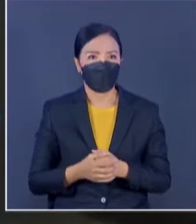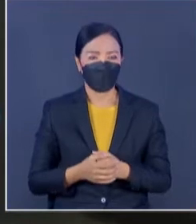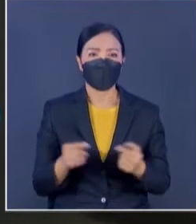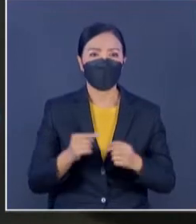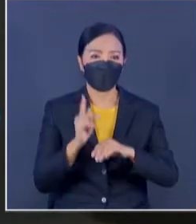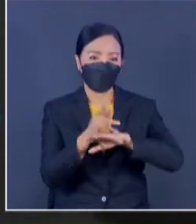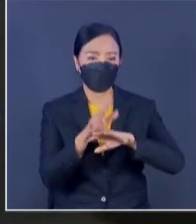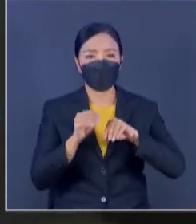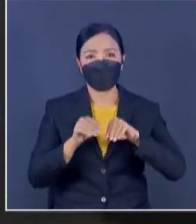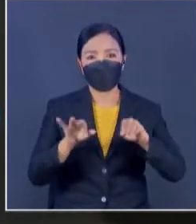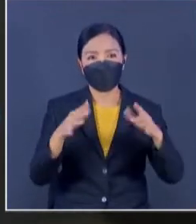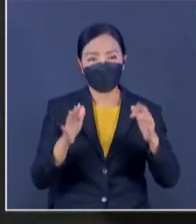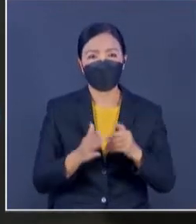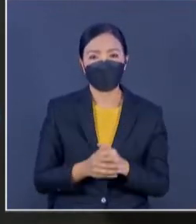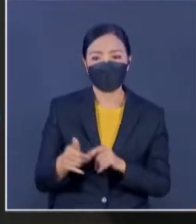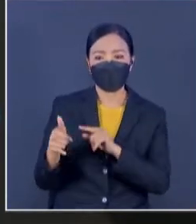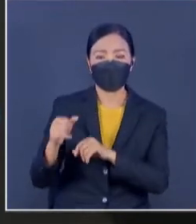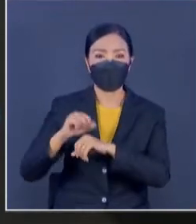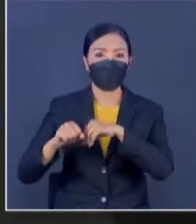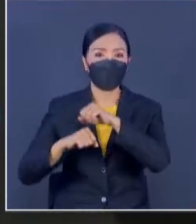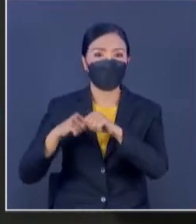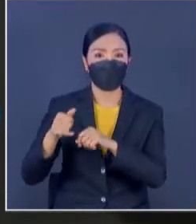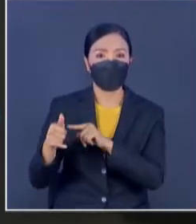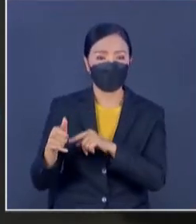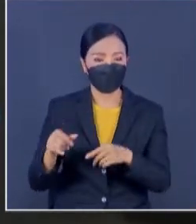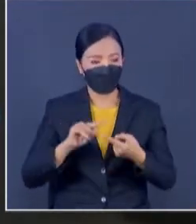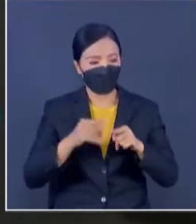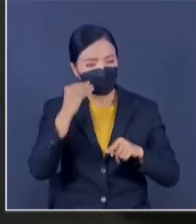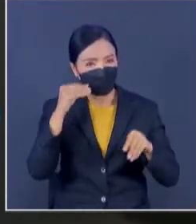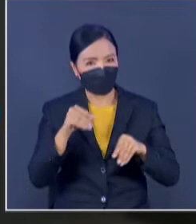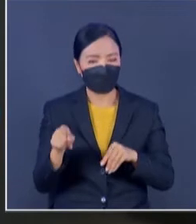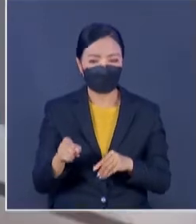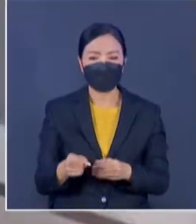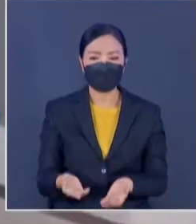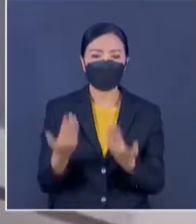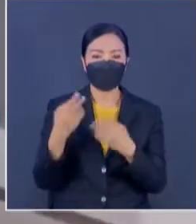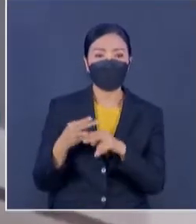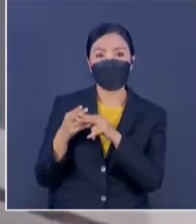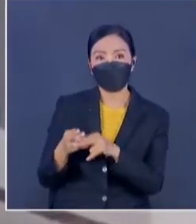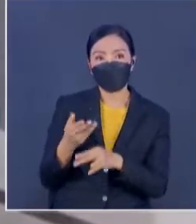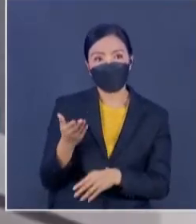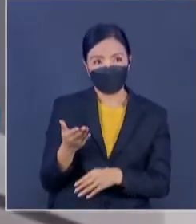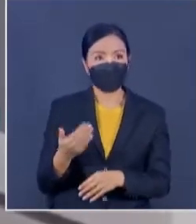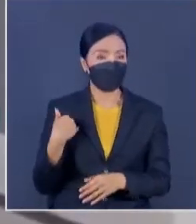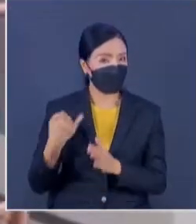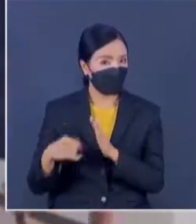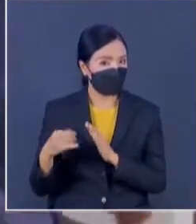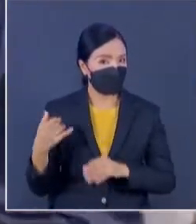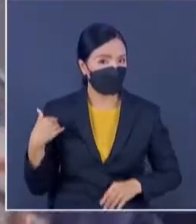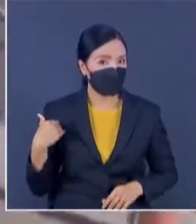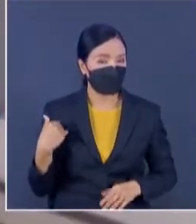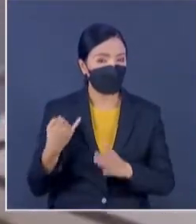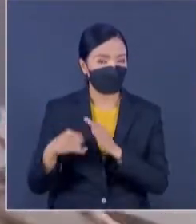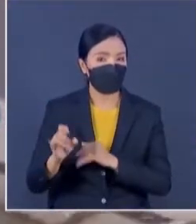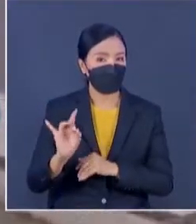ในโลกออนไลน์ตัวผู้ก่อสร้างตัวเพื่อนบ้านมาย้ายออกไปเองเอ๊แล้วอย่างนี้เนี่ยจะมีความผิดไห ม ความ